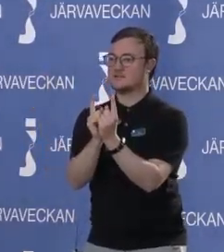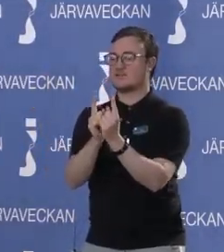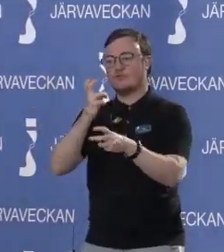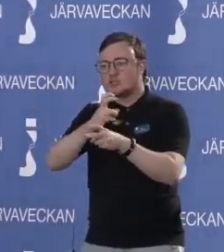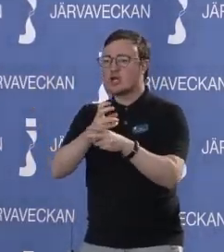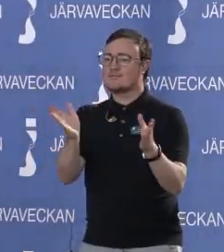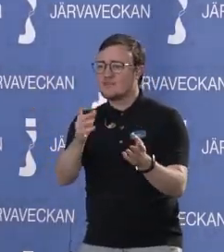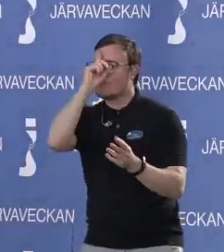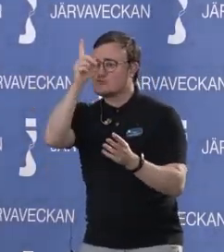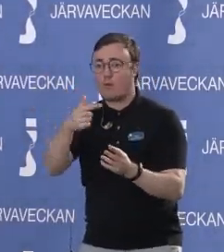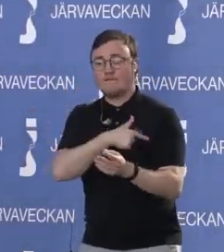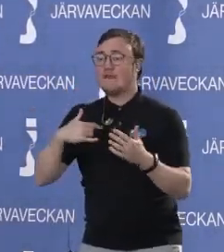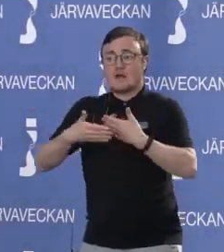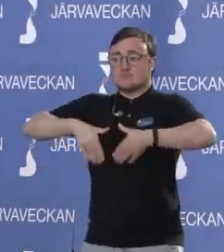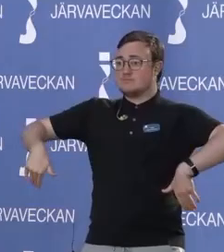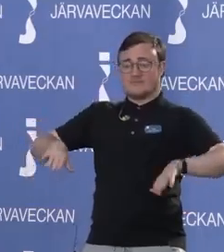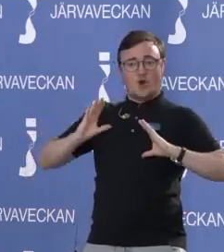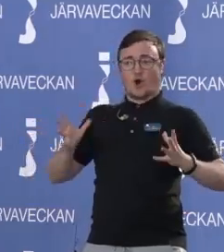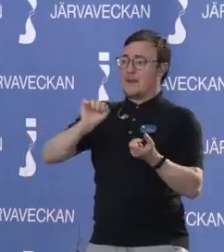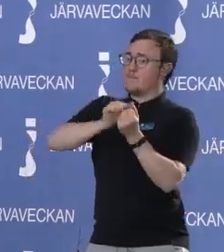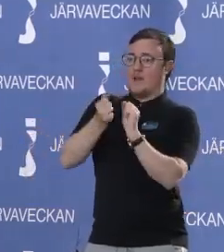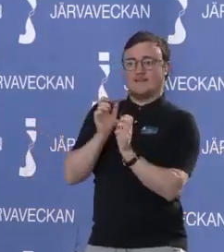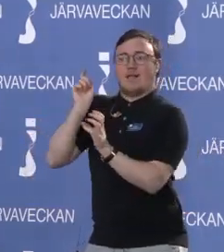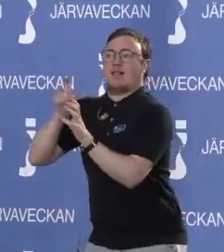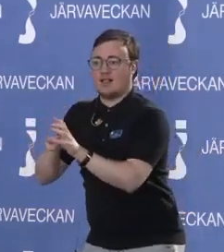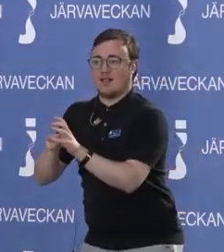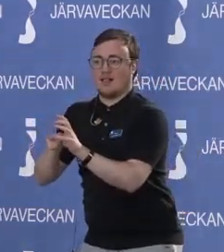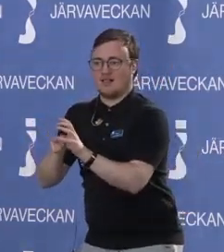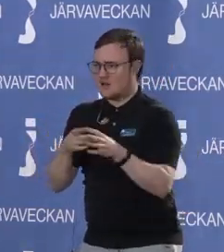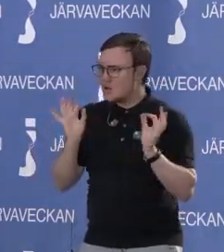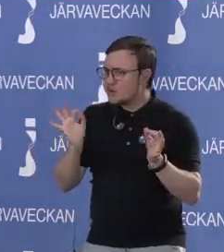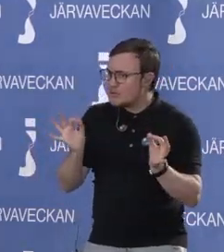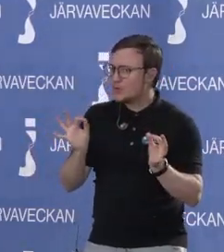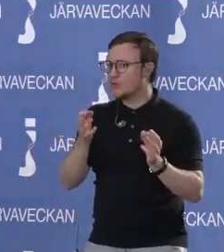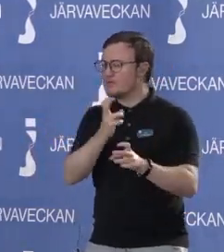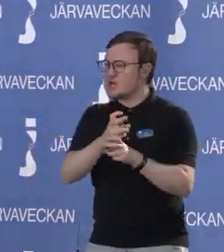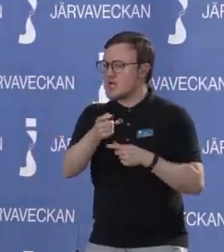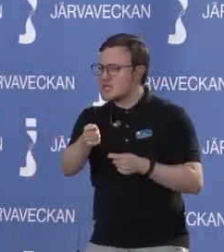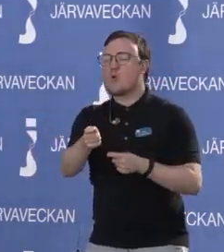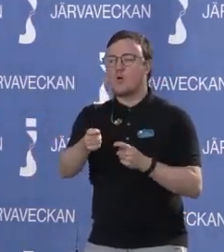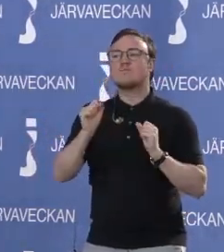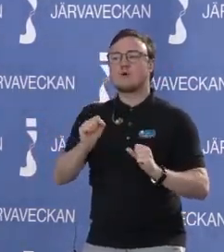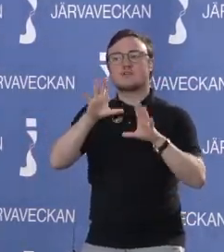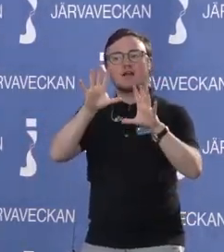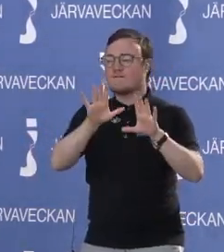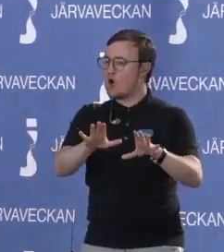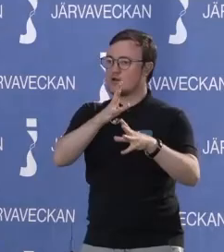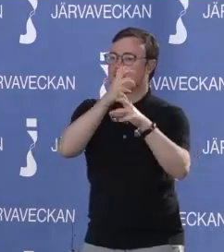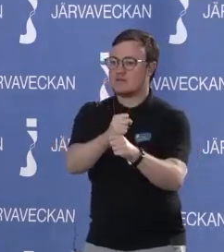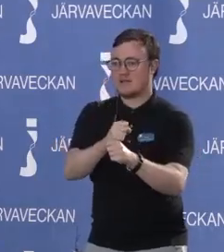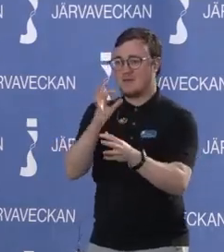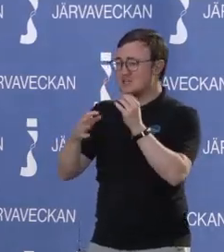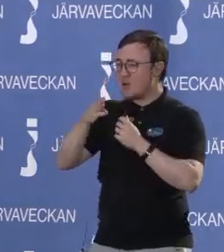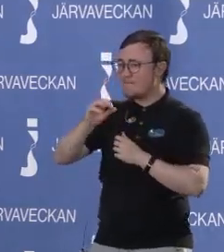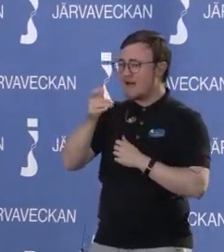oberoende och i vårat fall också opolitiska. Men det handlar, och det gör man genom att vara kvar. Martin berättade här att man kommer ut och man har inte så